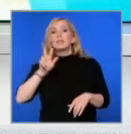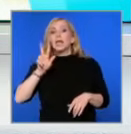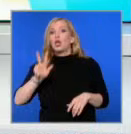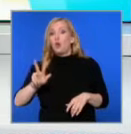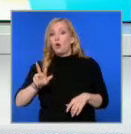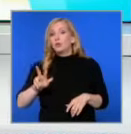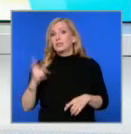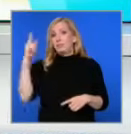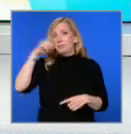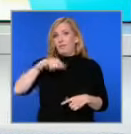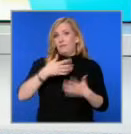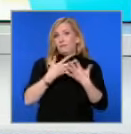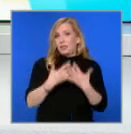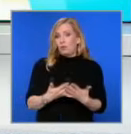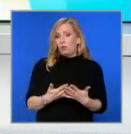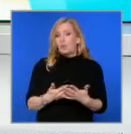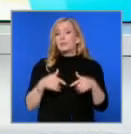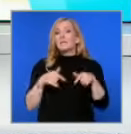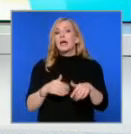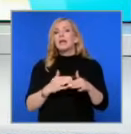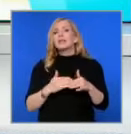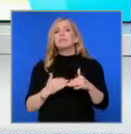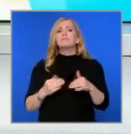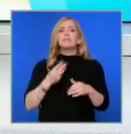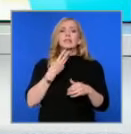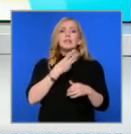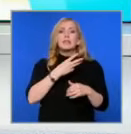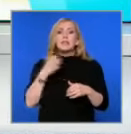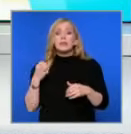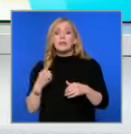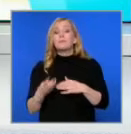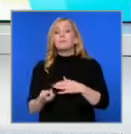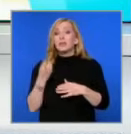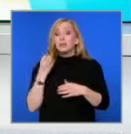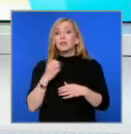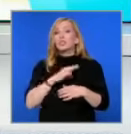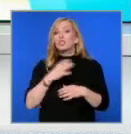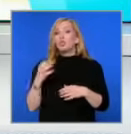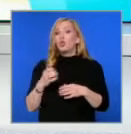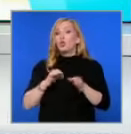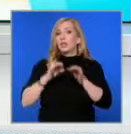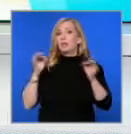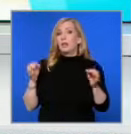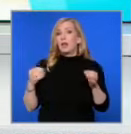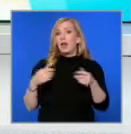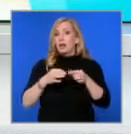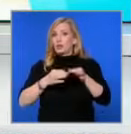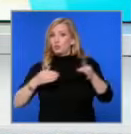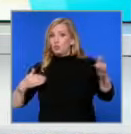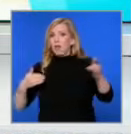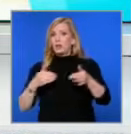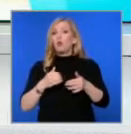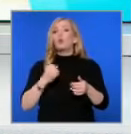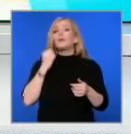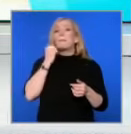отвъд полярния кръг или на повече от 3400 км от Москва. За какво опозиционерът използва днес